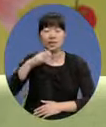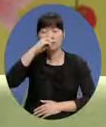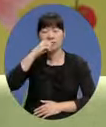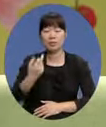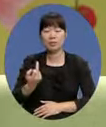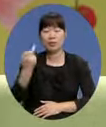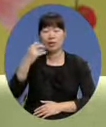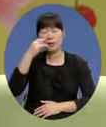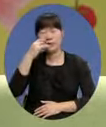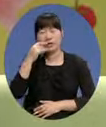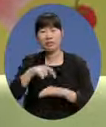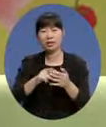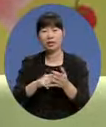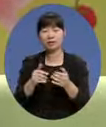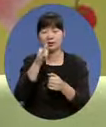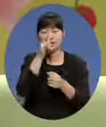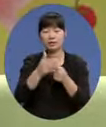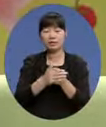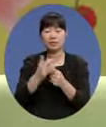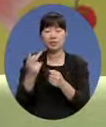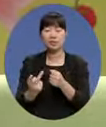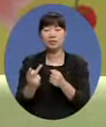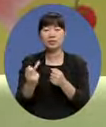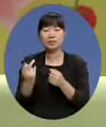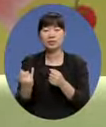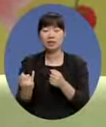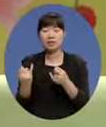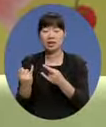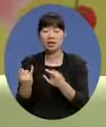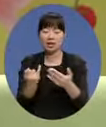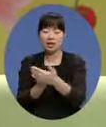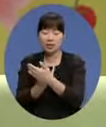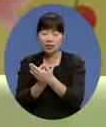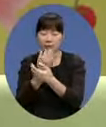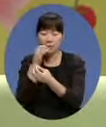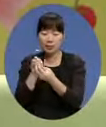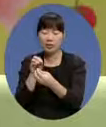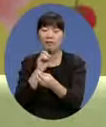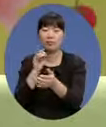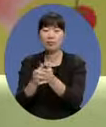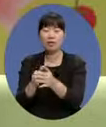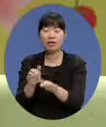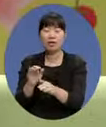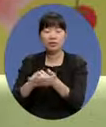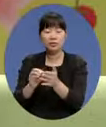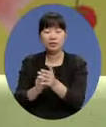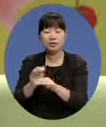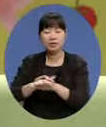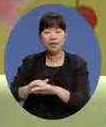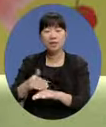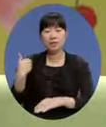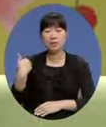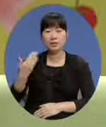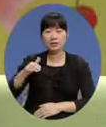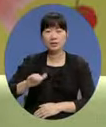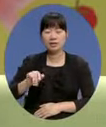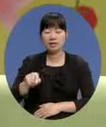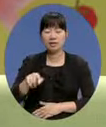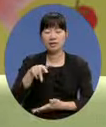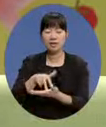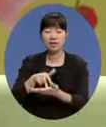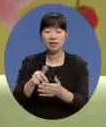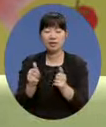뭔가 좀 호기심이 있어서 이제 동생한테 한번 안아도 보고 이제 뽀뽀도 해봤다 이거예요. 뭐 수위가 어느 정도인지는 모르겠지만 이런